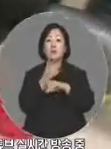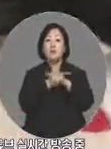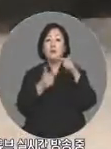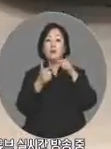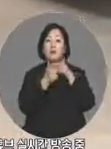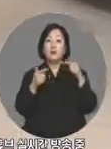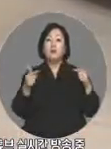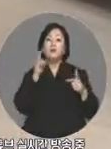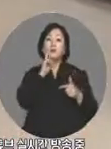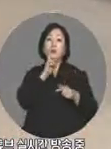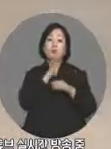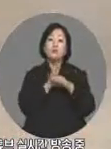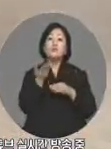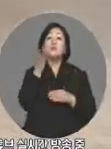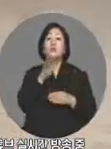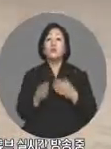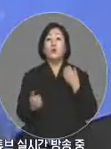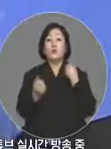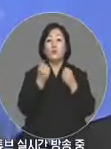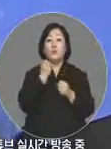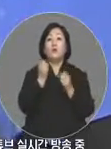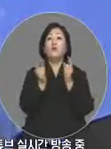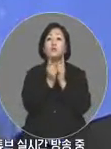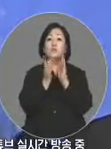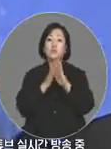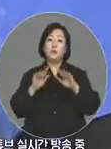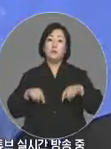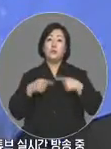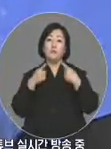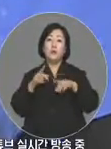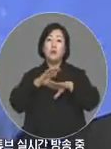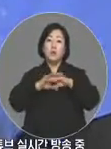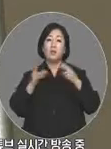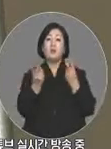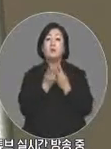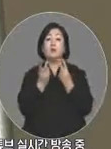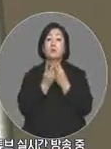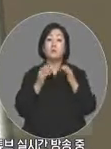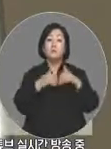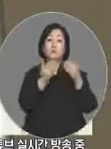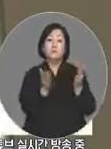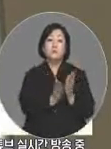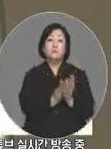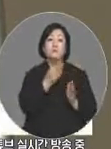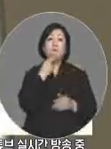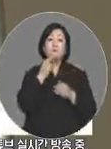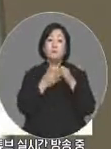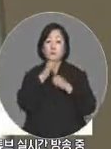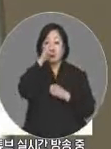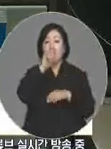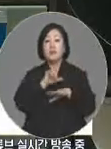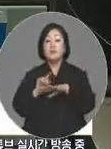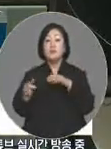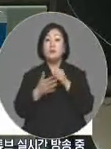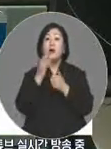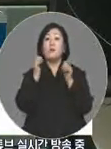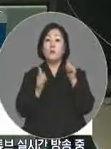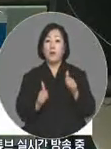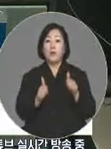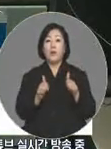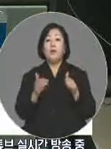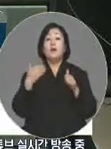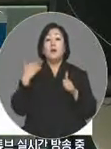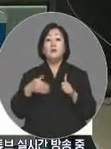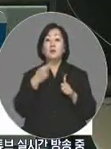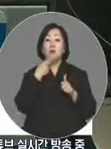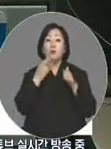만큼 심각한데도 울산 지역엔 적극적인 해결기구가 없다는 것. 경찰과 지자체는 법적 근거가 없다며